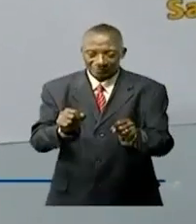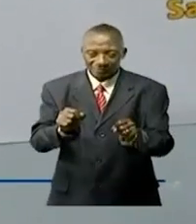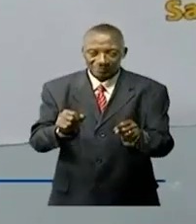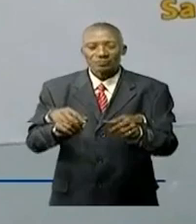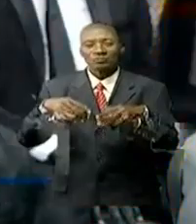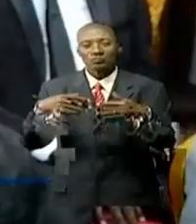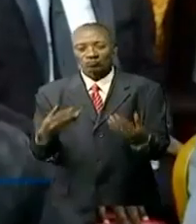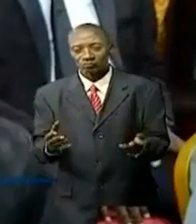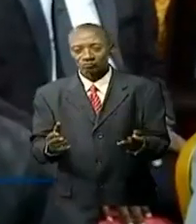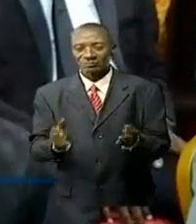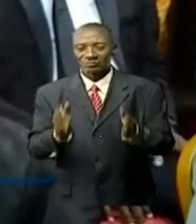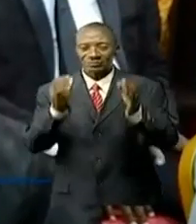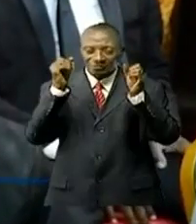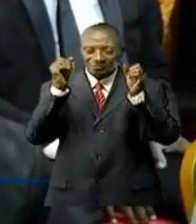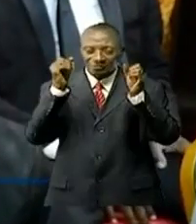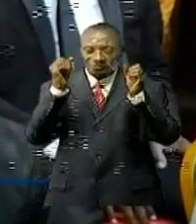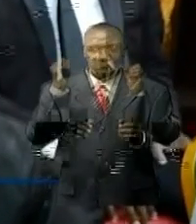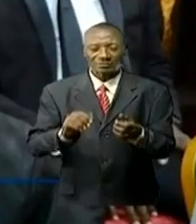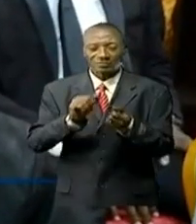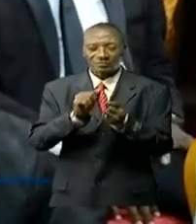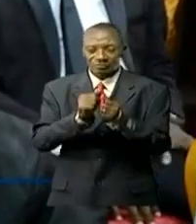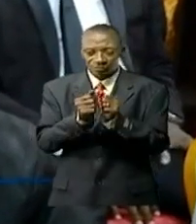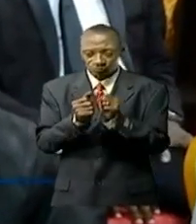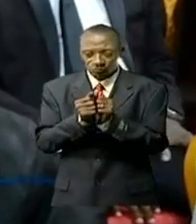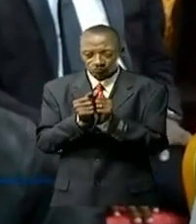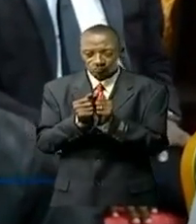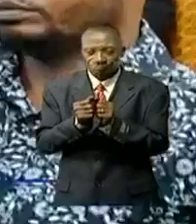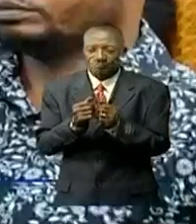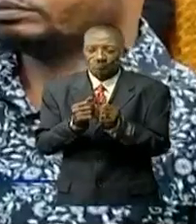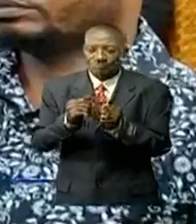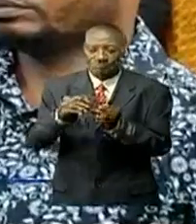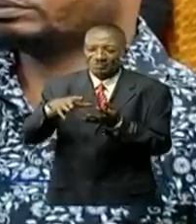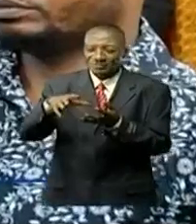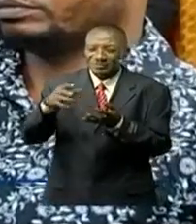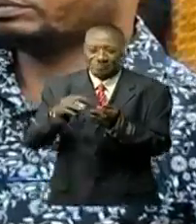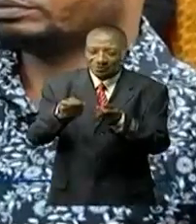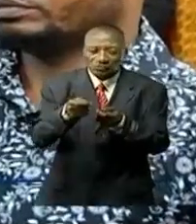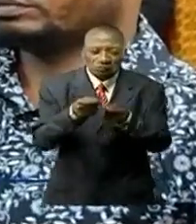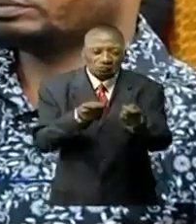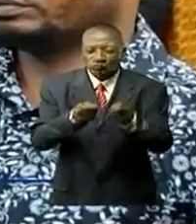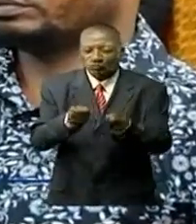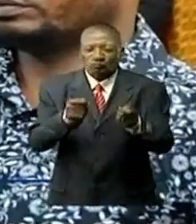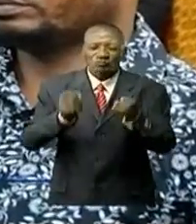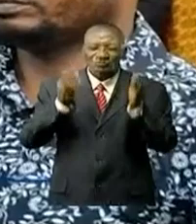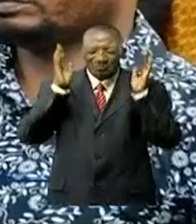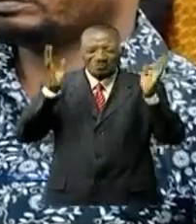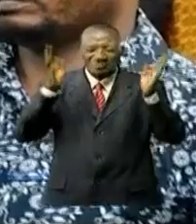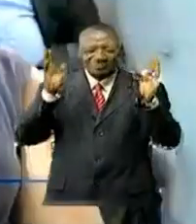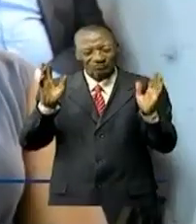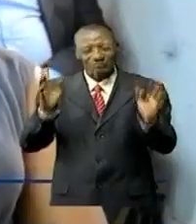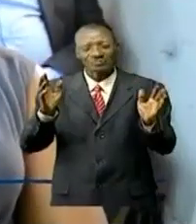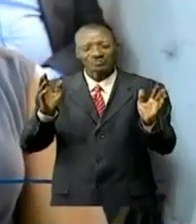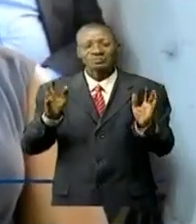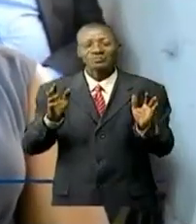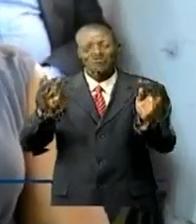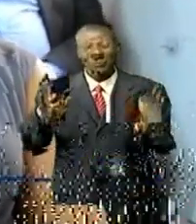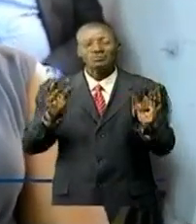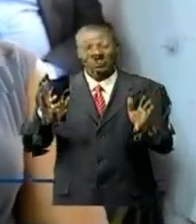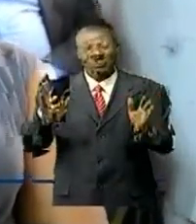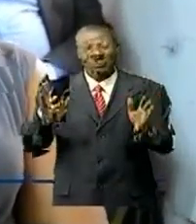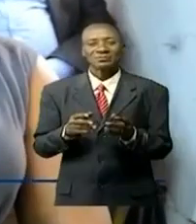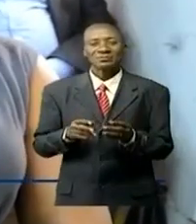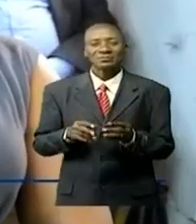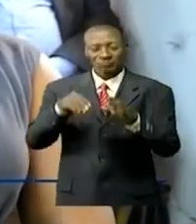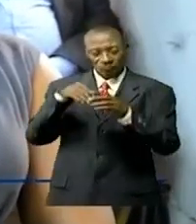Cette formation est une activité des collectivités qui va permettre à l'Université de Kinshasa de réaliser une de ses missions